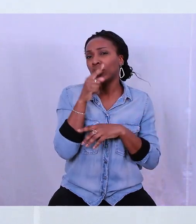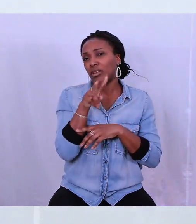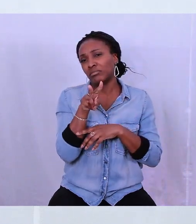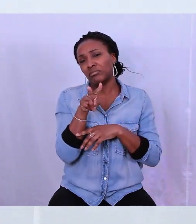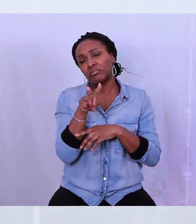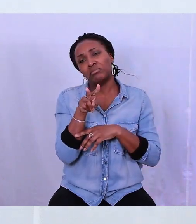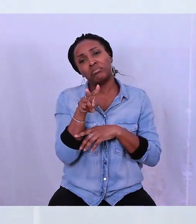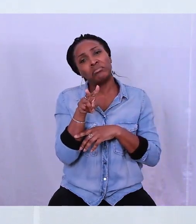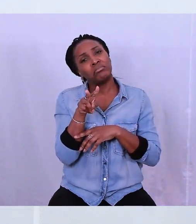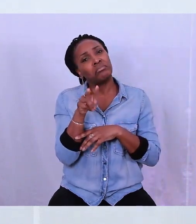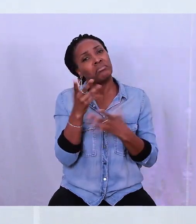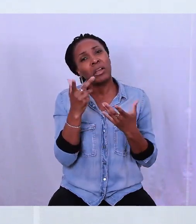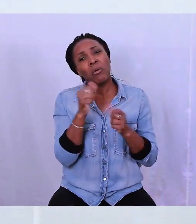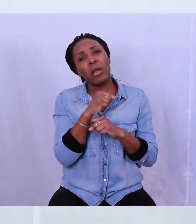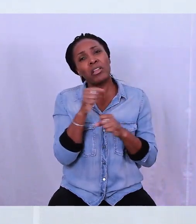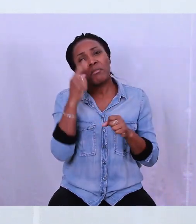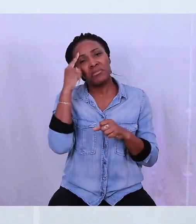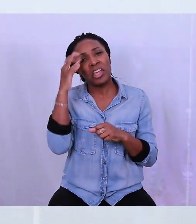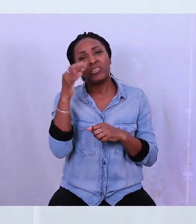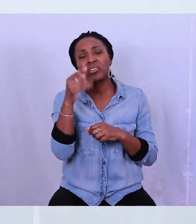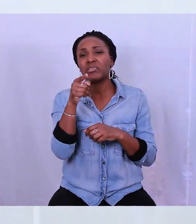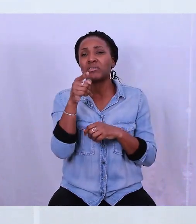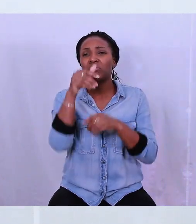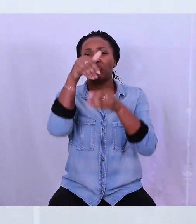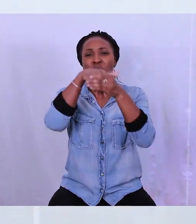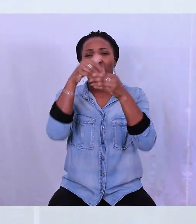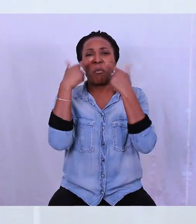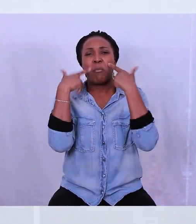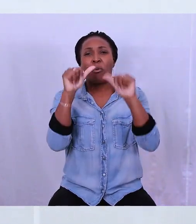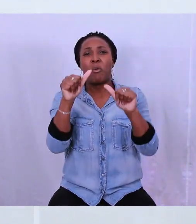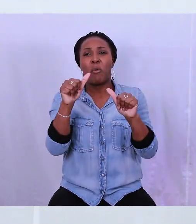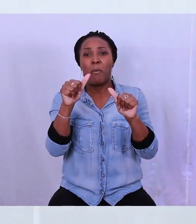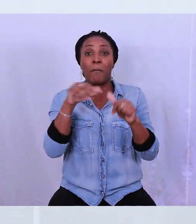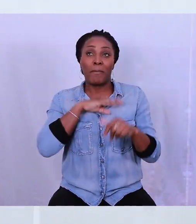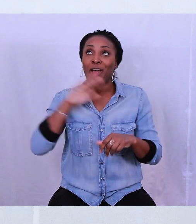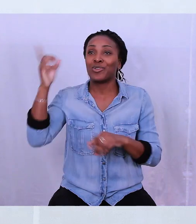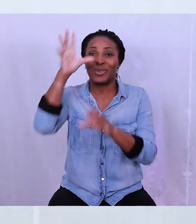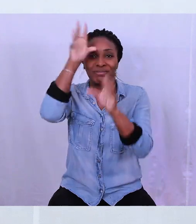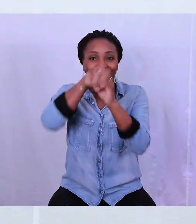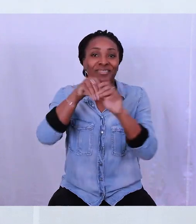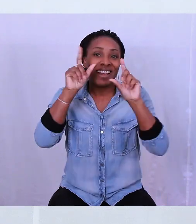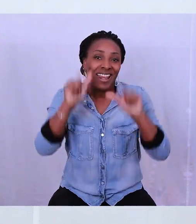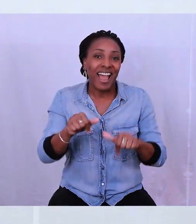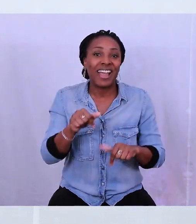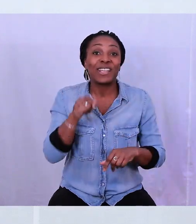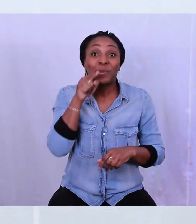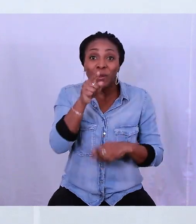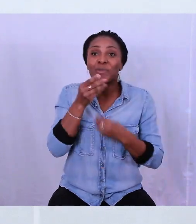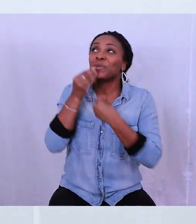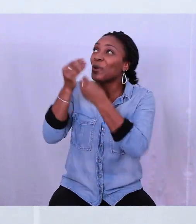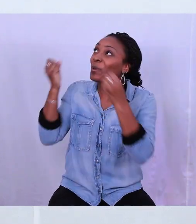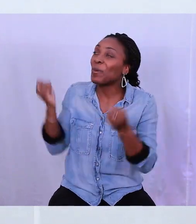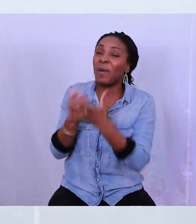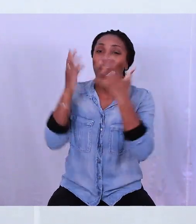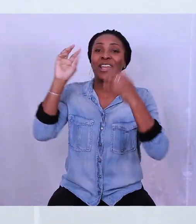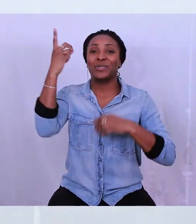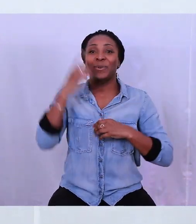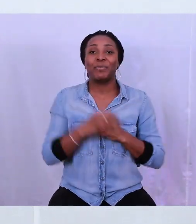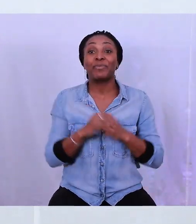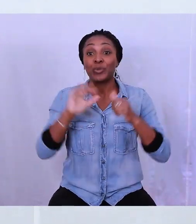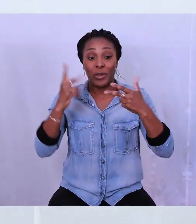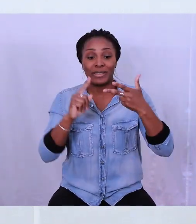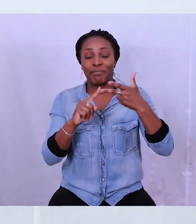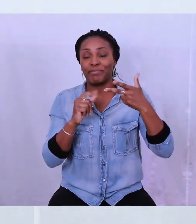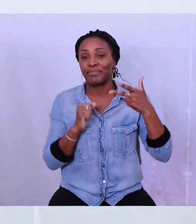toi quelqu'un qui est plus grand que la situation qu'il rencontre, qu'il y a Dieu. Et c'est lui que tu es en train de glorifier. Le troisième point de la sagesse